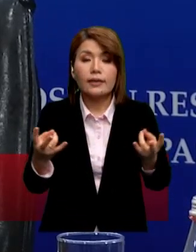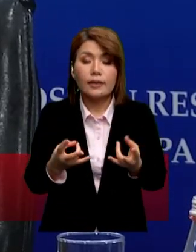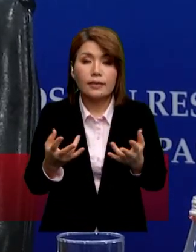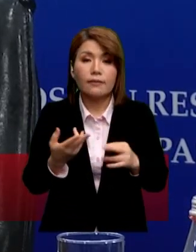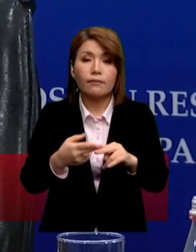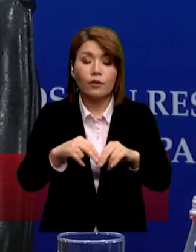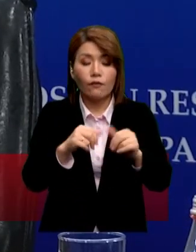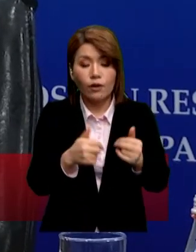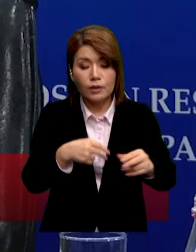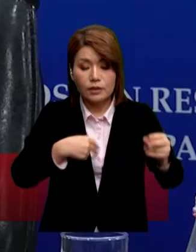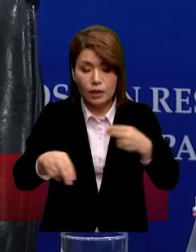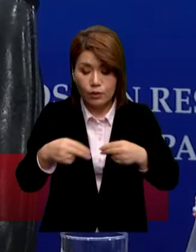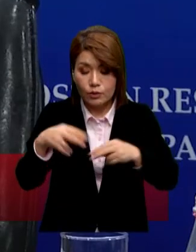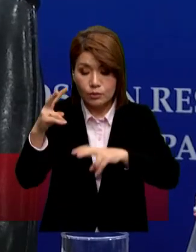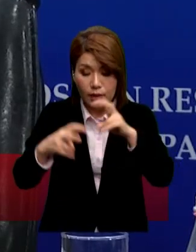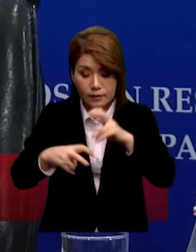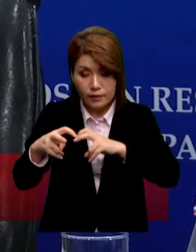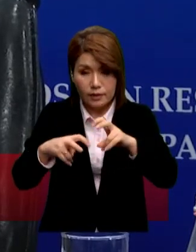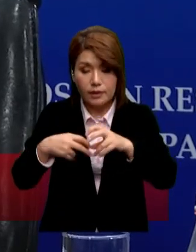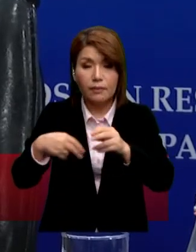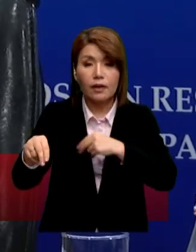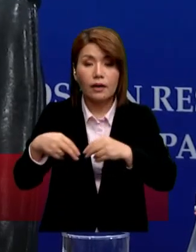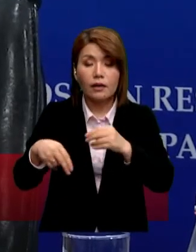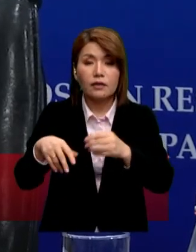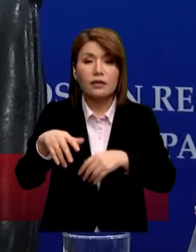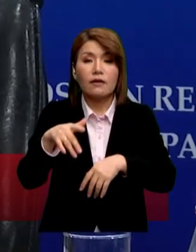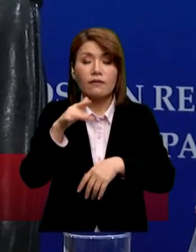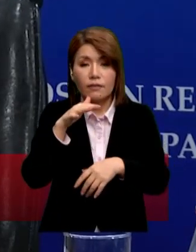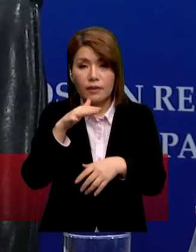делать форвардный закуп у производителя в сезон, когда